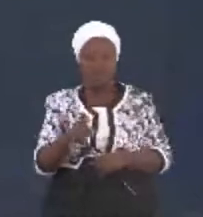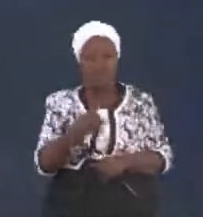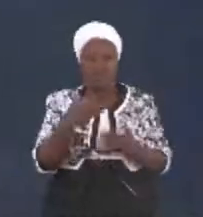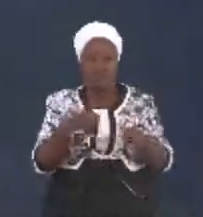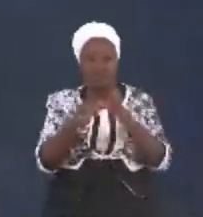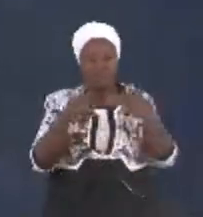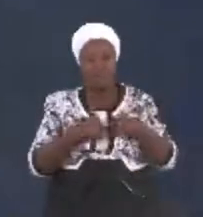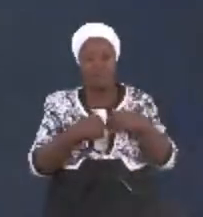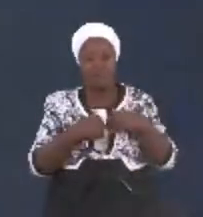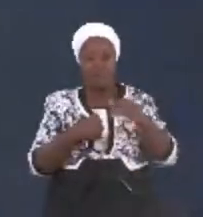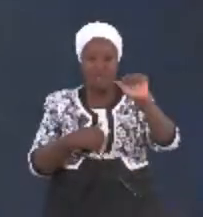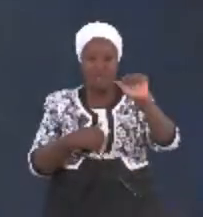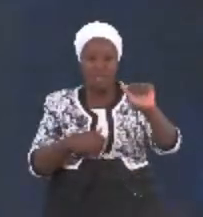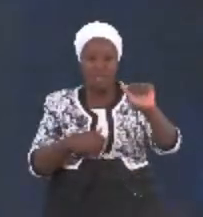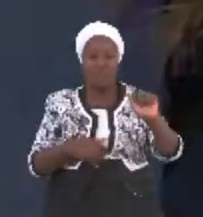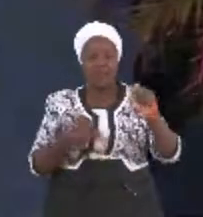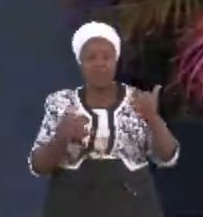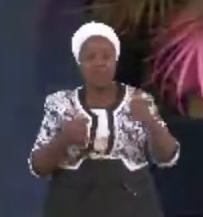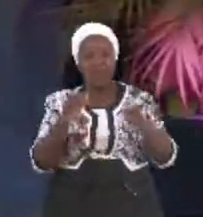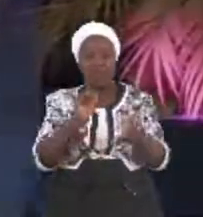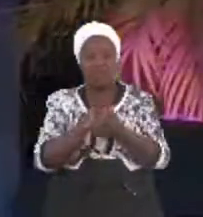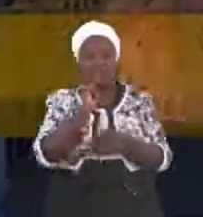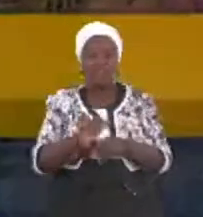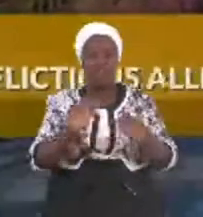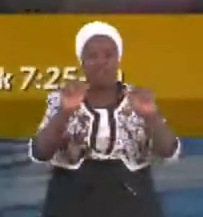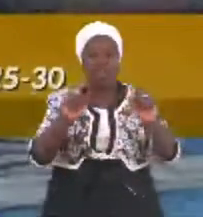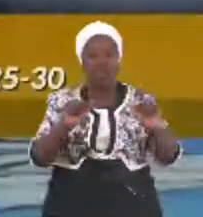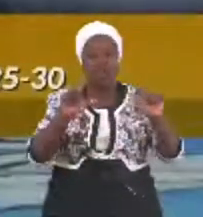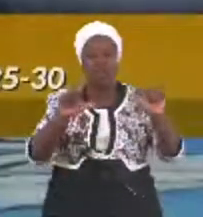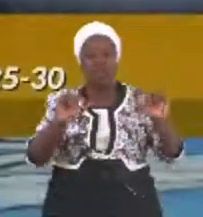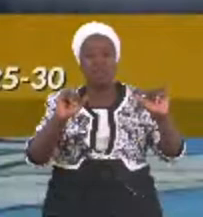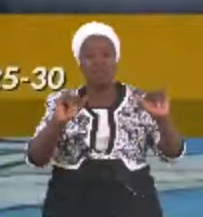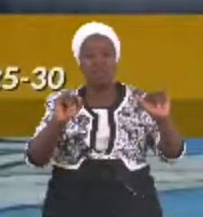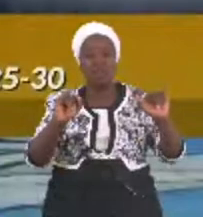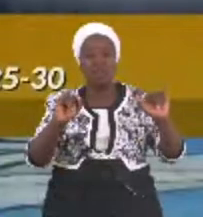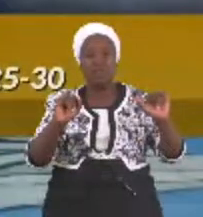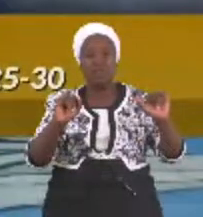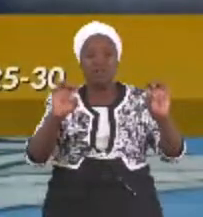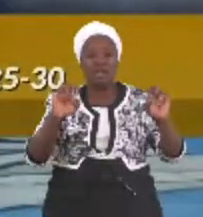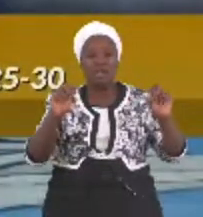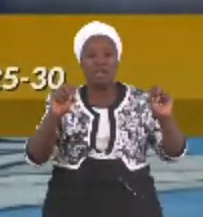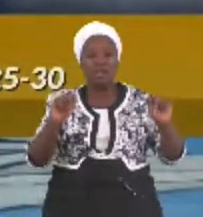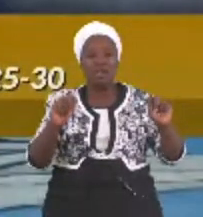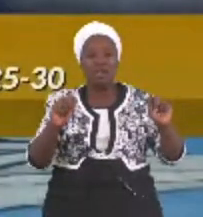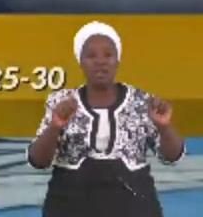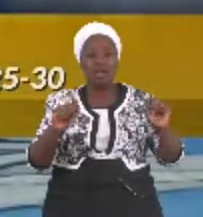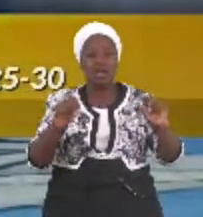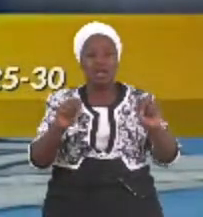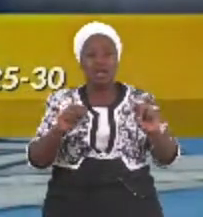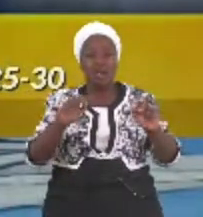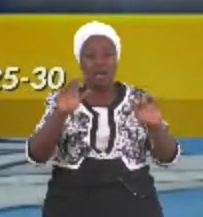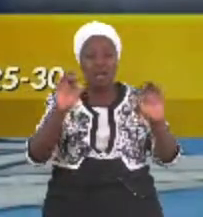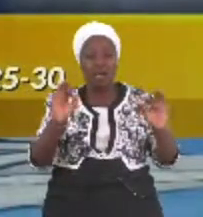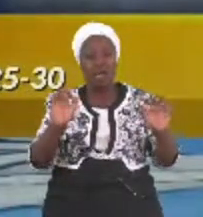les afflictions étranges ôter les afflictions